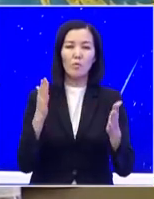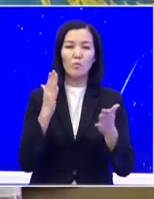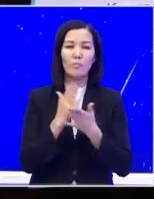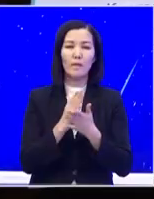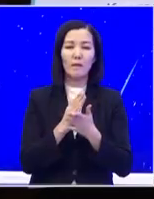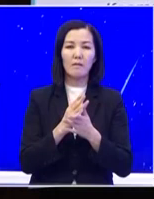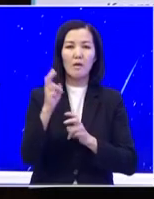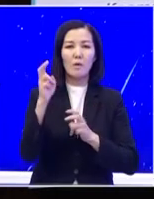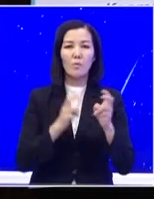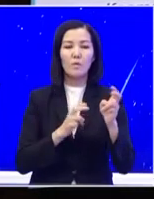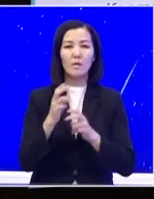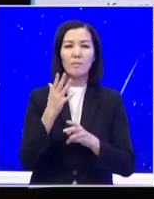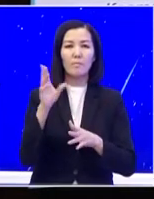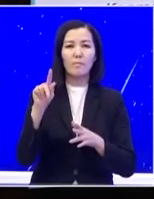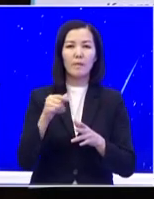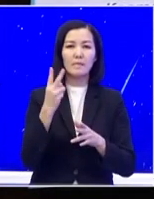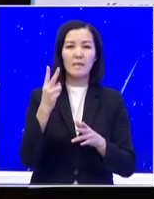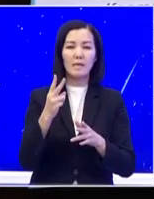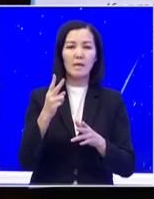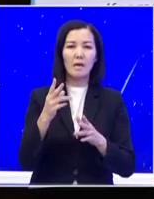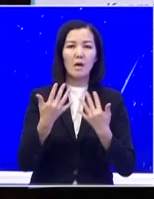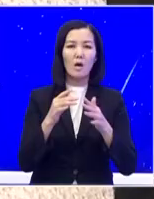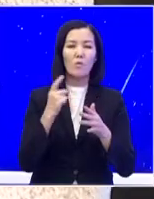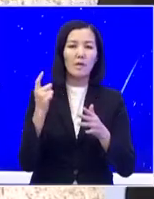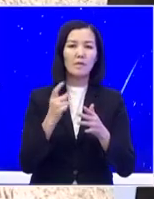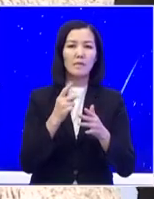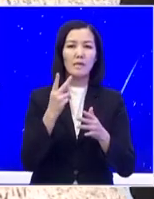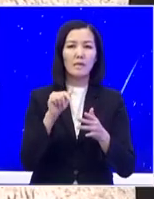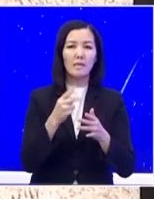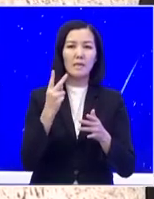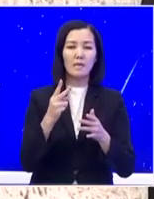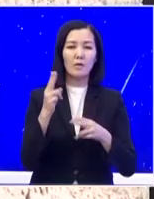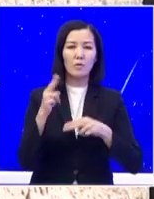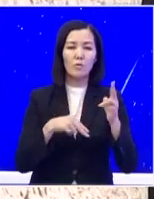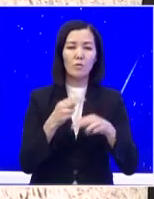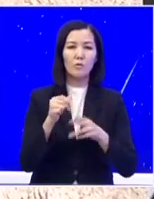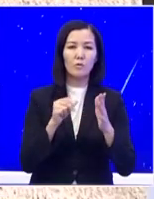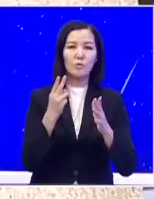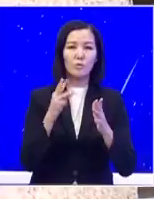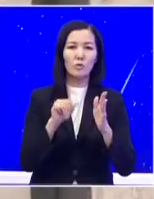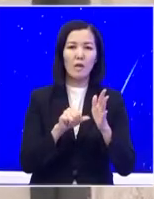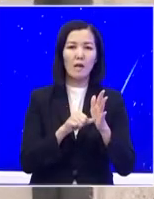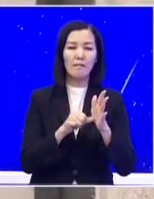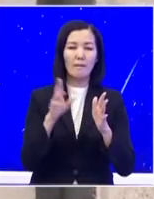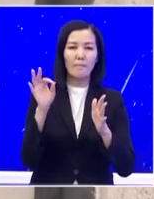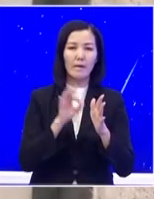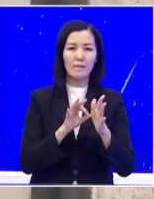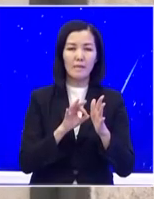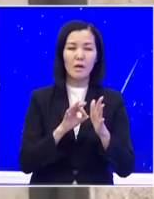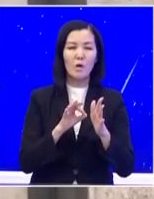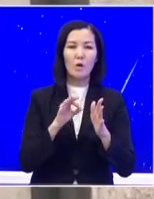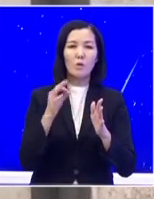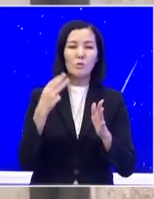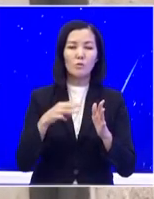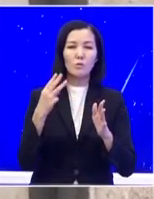айтсақ, өнеркәсіп өндірісі 5-2, ауыл шаруашылығы 2-2, құрылыс жұмыстары 3-6% өскен. 354-те 6000 шаршы